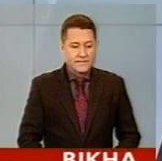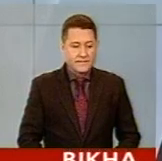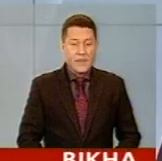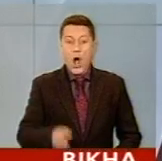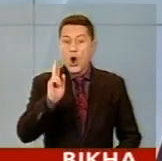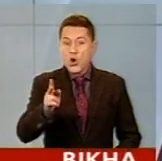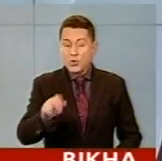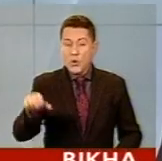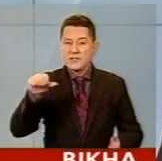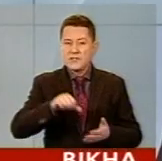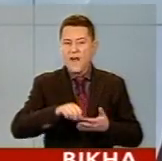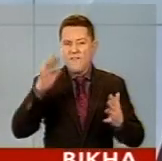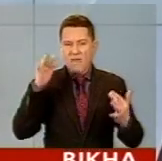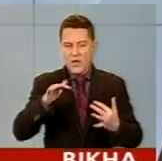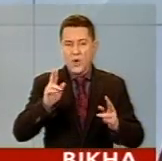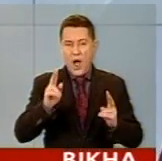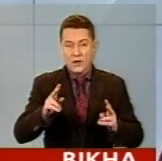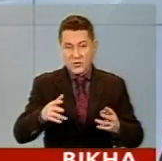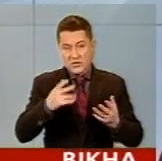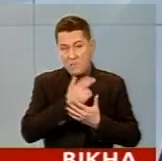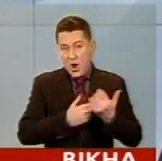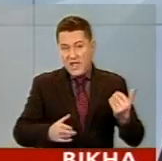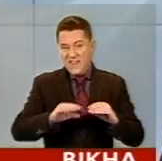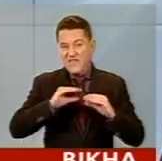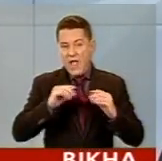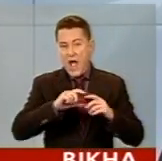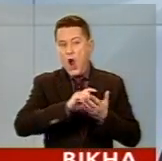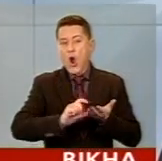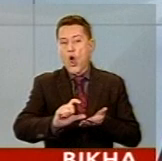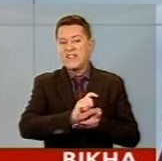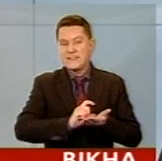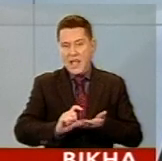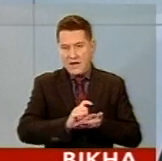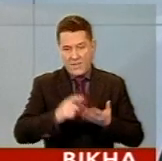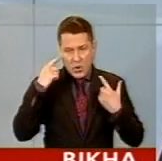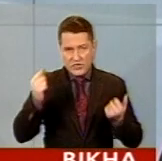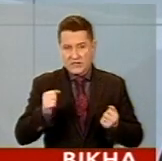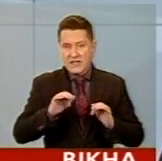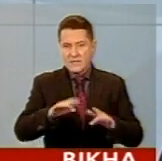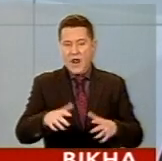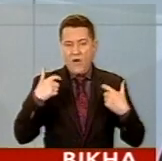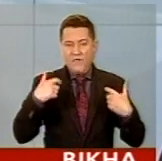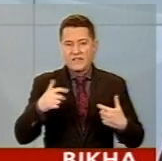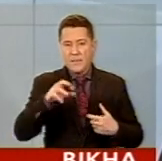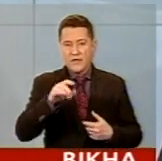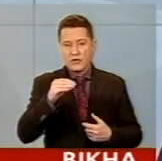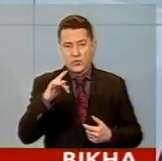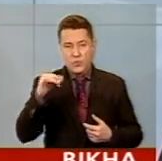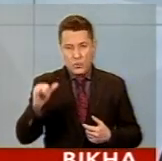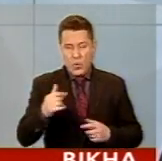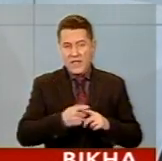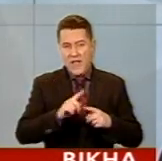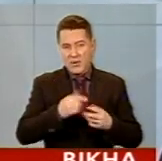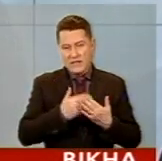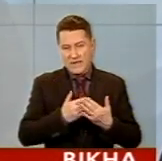Хтось воює, а хтось погорів на консервах. У гучній справі начальника тилу Нацгвардії перше рішення. Офіцера Святослава Манджуру, який, за